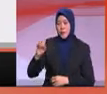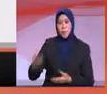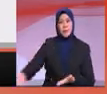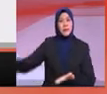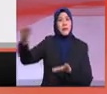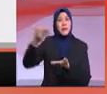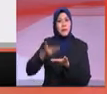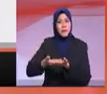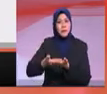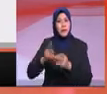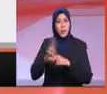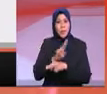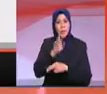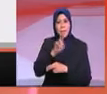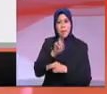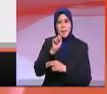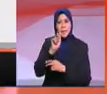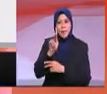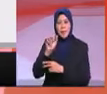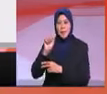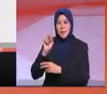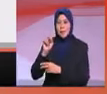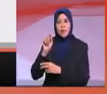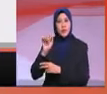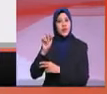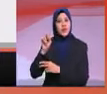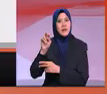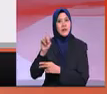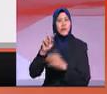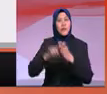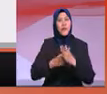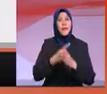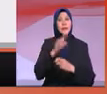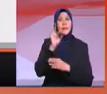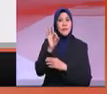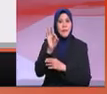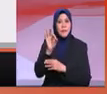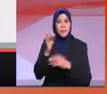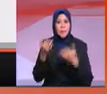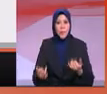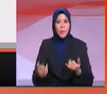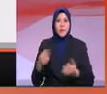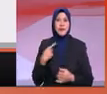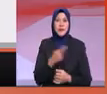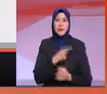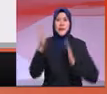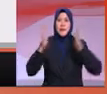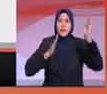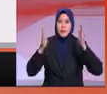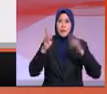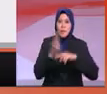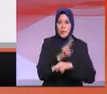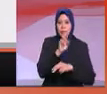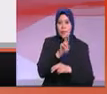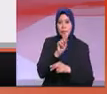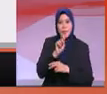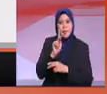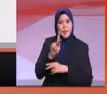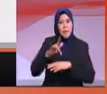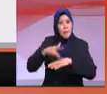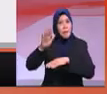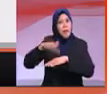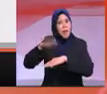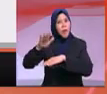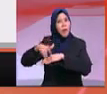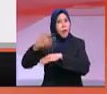mengesyorkan penggunaan RTK antigen pada bulan September. Jadi kita menggunakan iaitu RTK antigen lebih